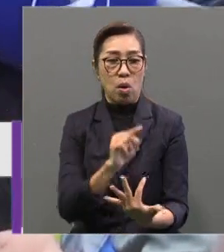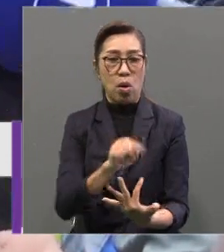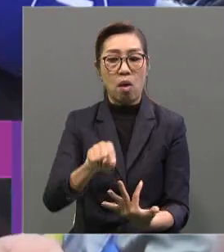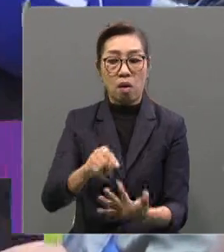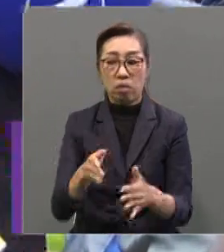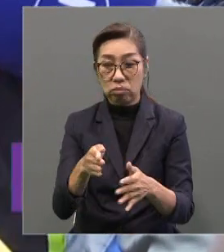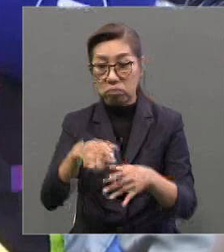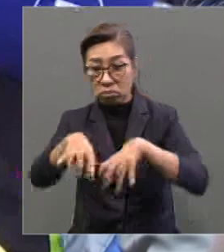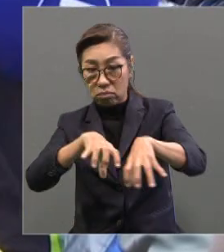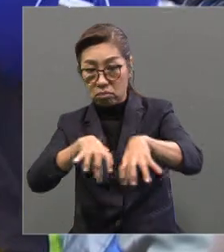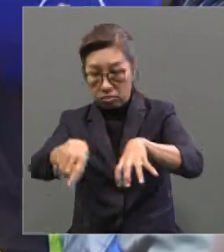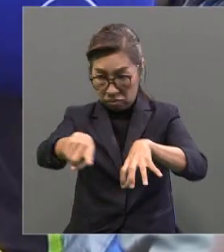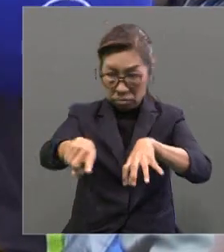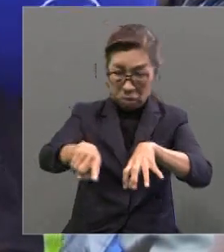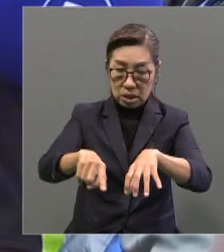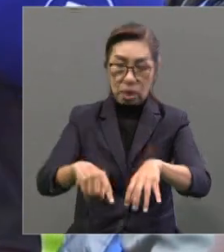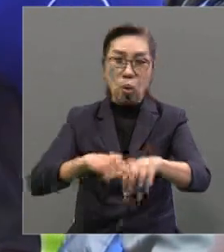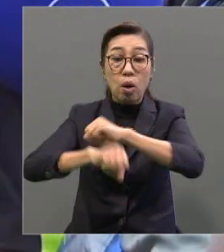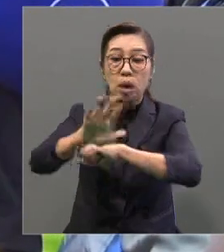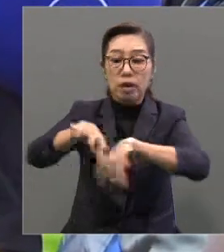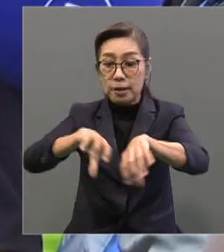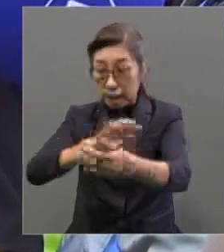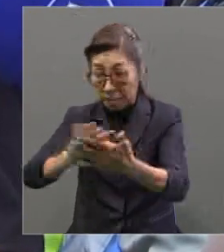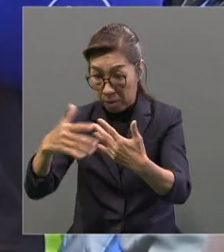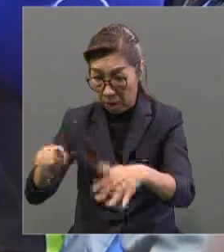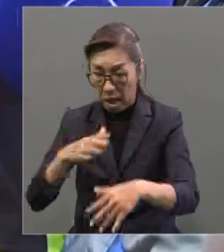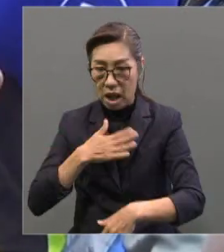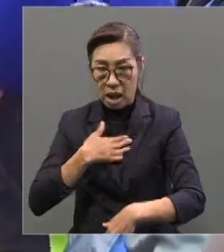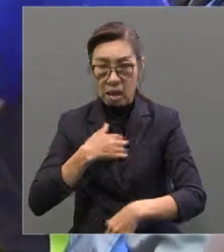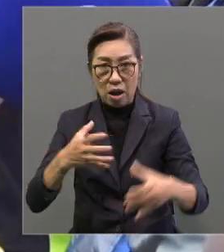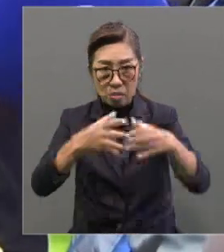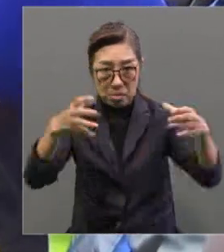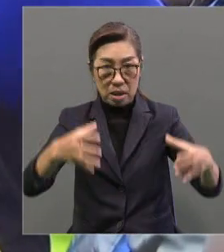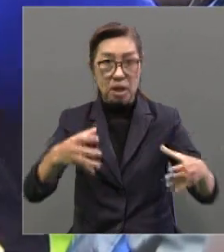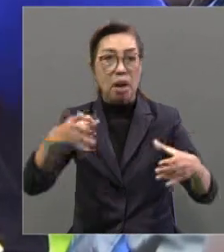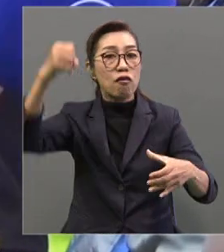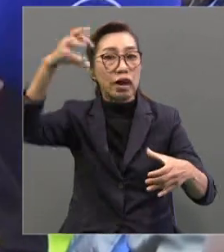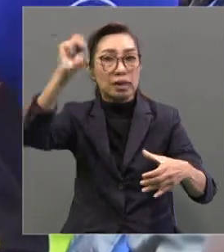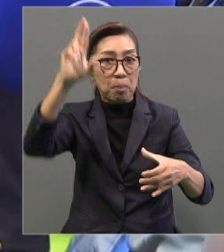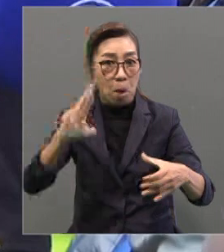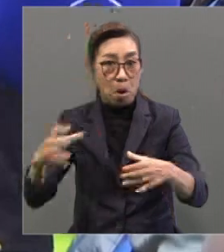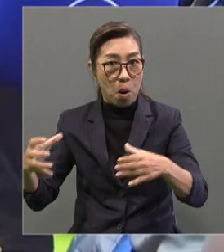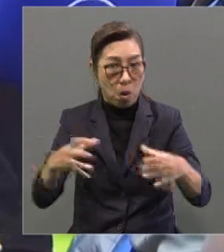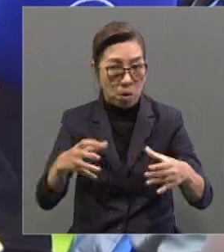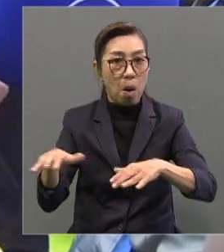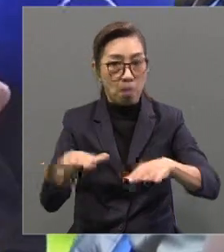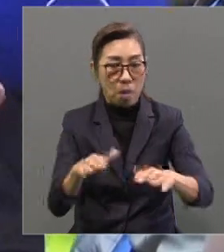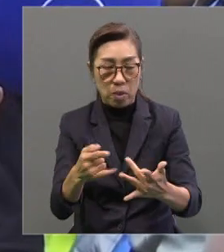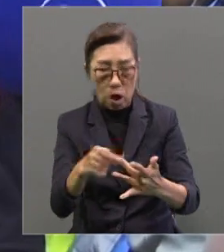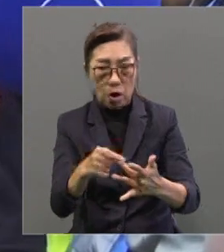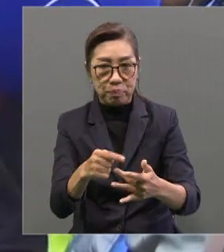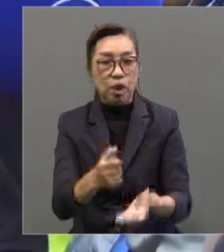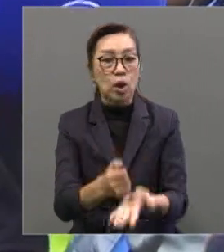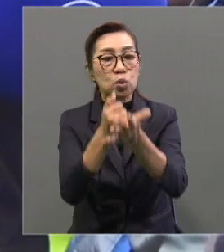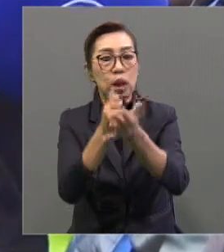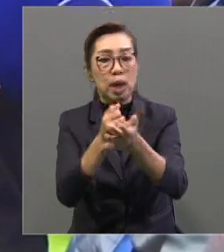การเนี่ยได้เคลียร์เรื่องความปลอดภัยก่อนแล้วก็เราจะเอาเครื่องกำเนิดไฟฟ้าสำรองซึ่งเราเอาเตรียมมาแล้วฮะตอนนี้ก็พร้อมอยู่ก็จะจ่ายไฟก